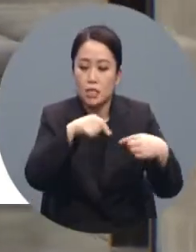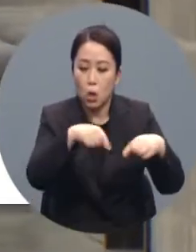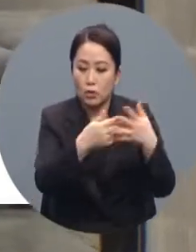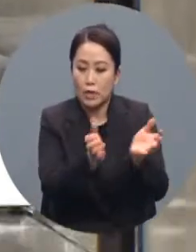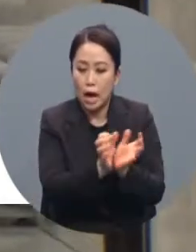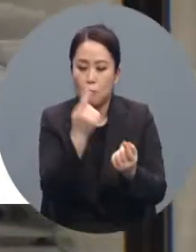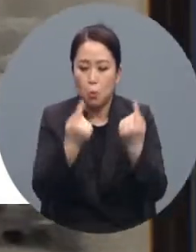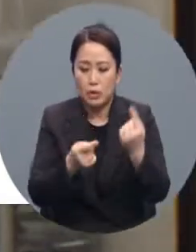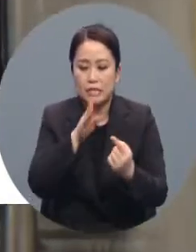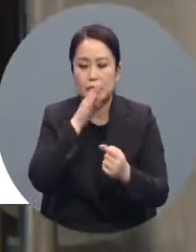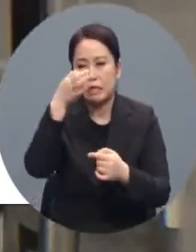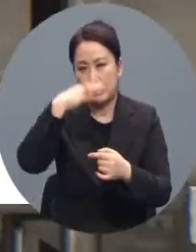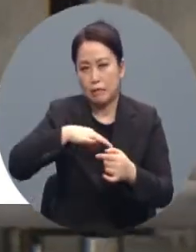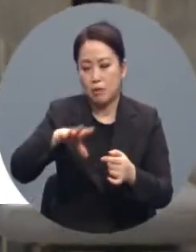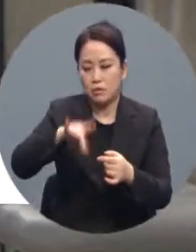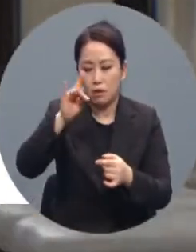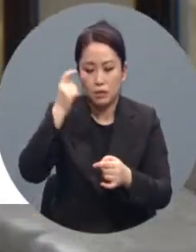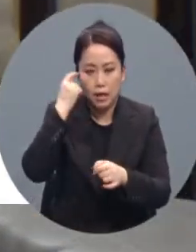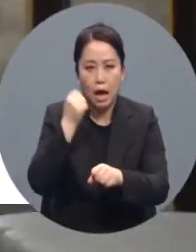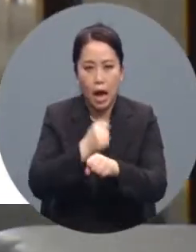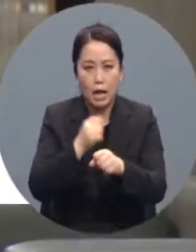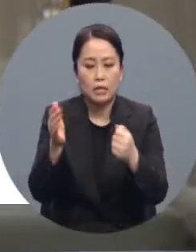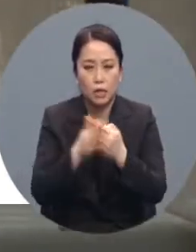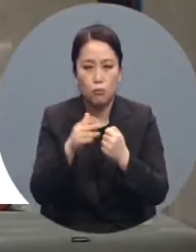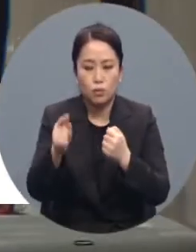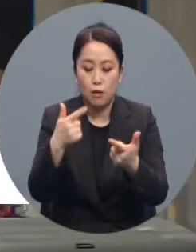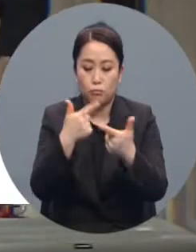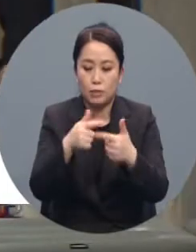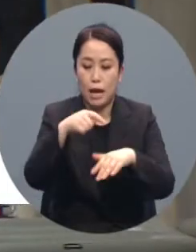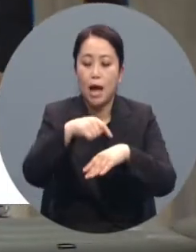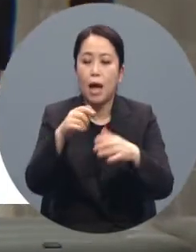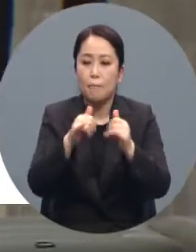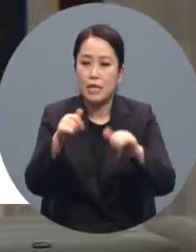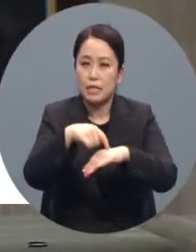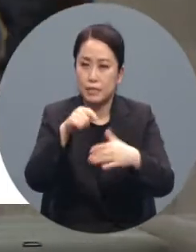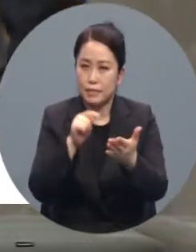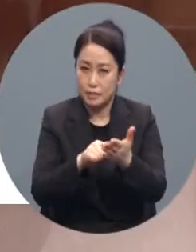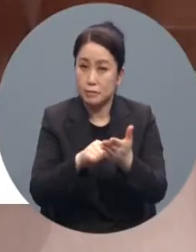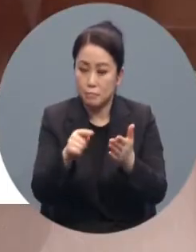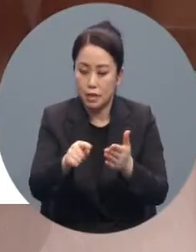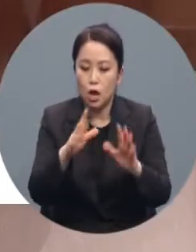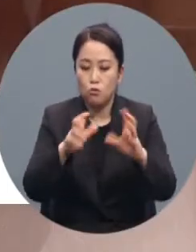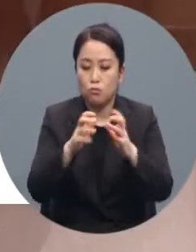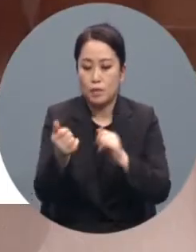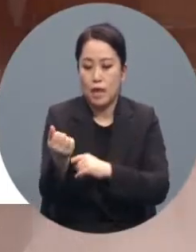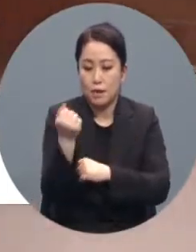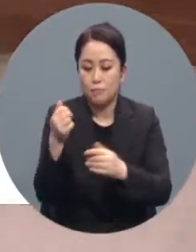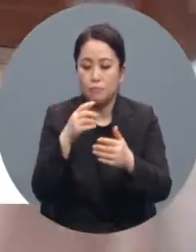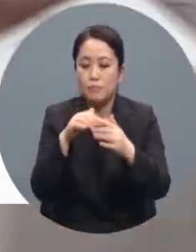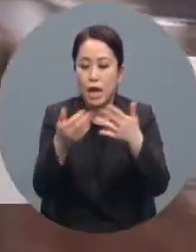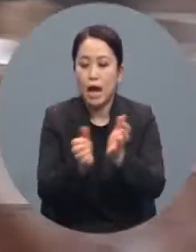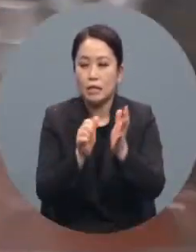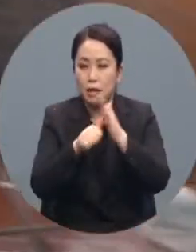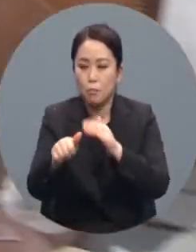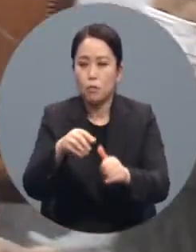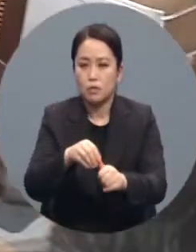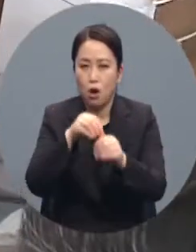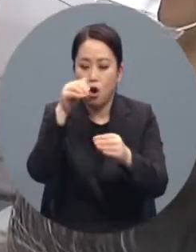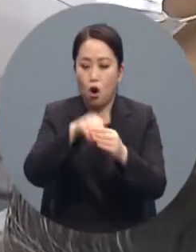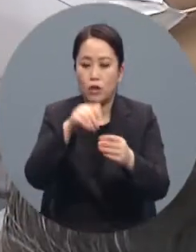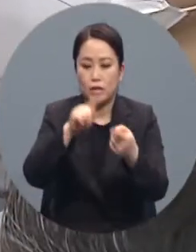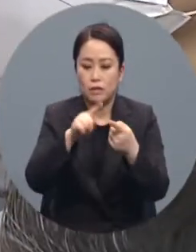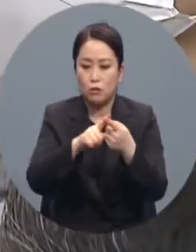우선시하는 투표 성향이 두드러지고 있어서 부산 민심이 국민의힘 당대표 선거의 핵심 변수로 떠오르고 있습니다.